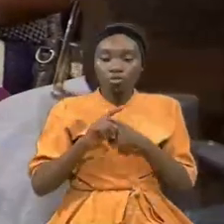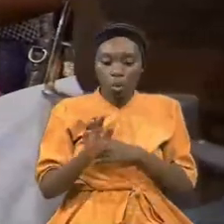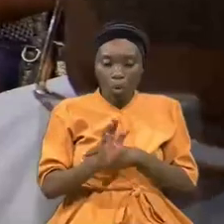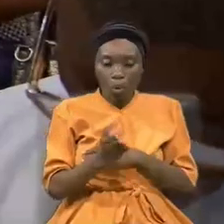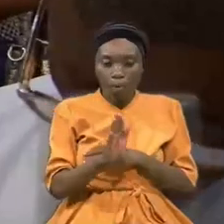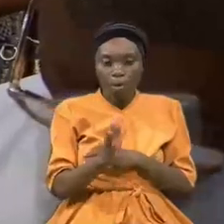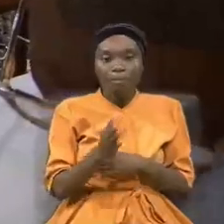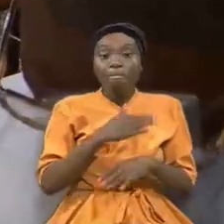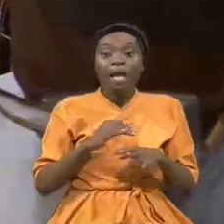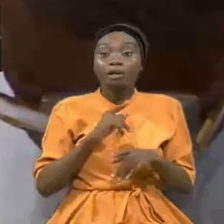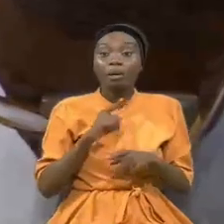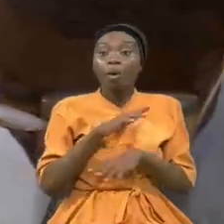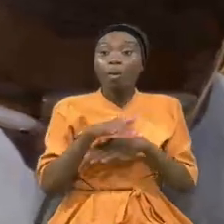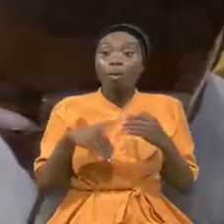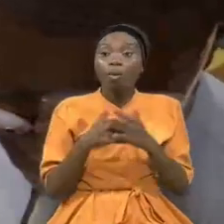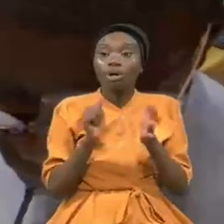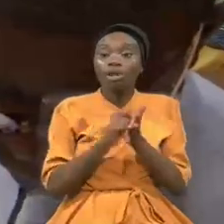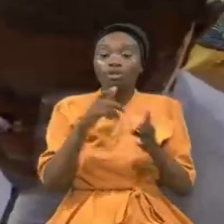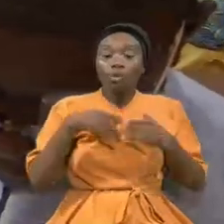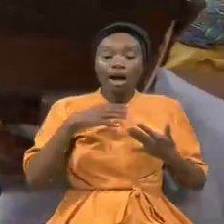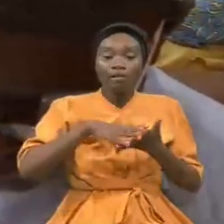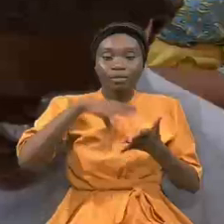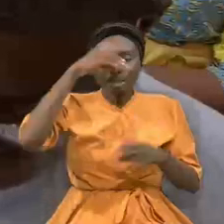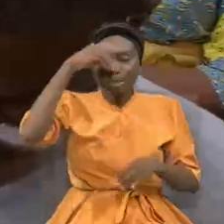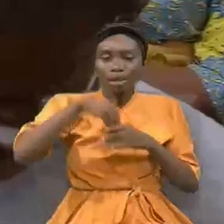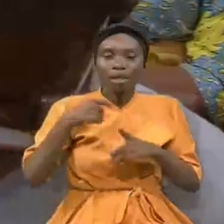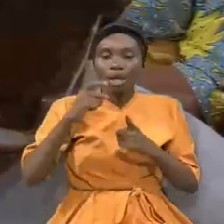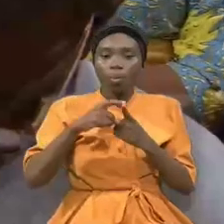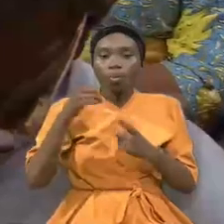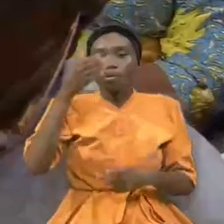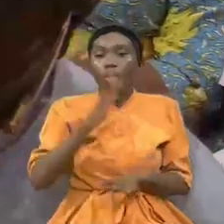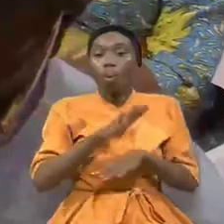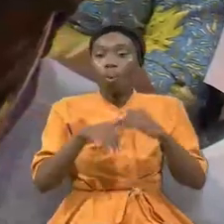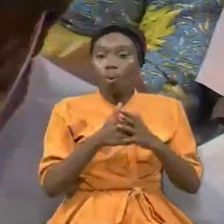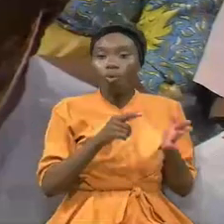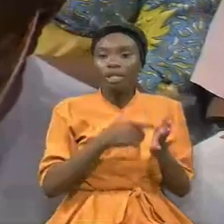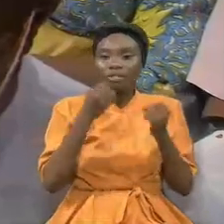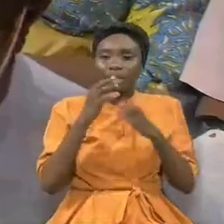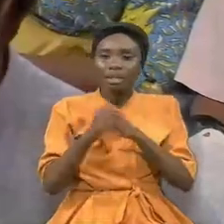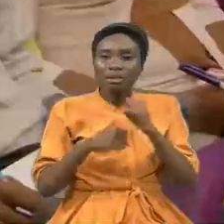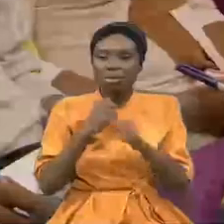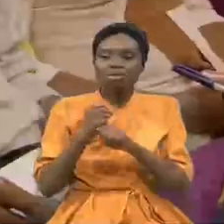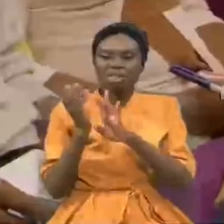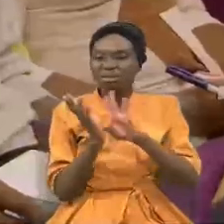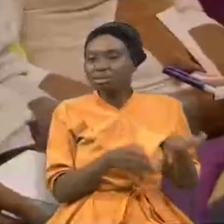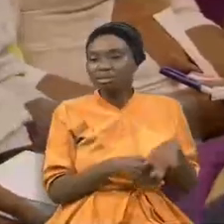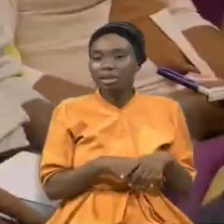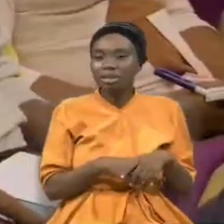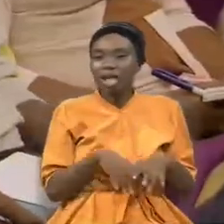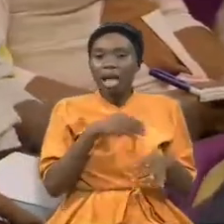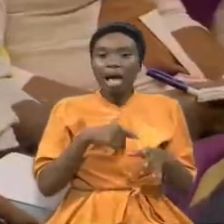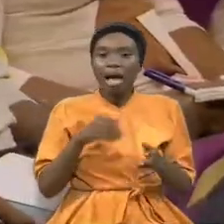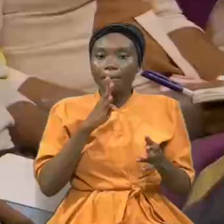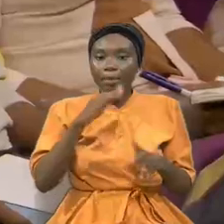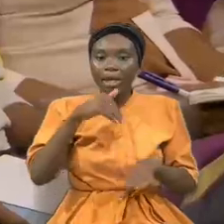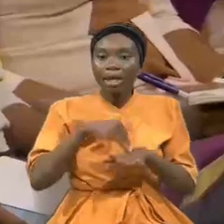compromettre. Et tout ce que tu as appris dans la parole de Dieu, toutes ces années-là, il faut les abandonner. Et qu'on sera